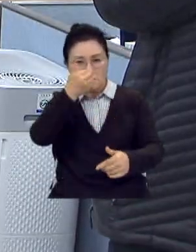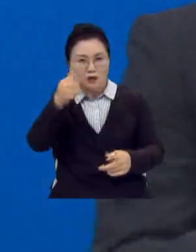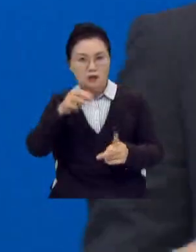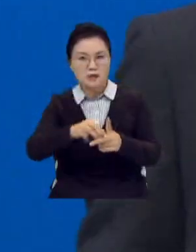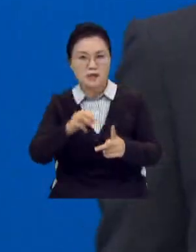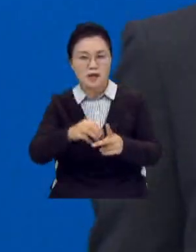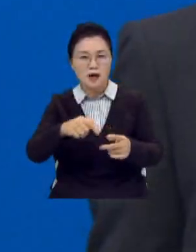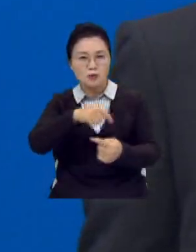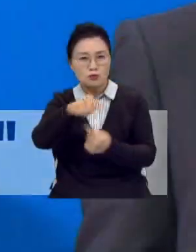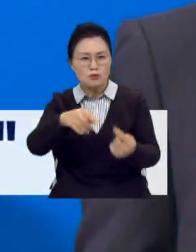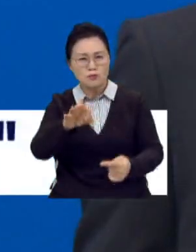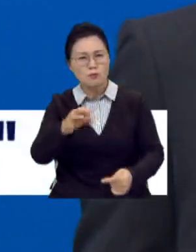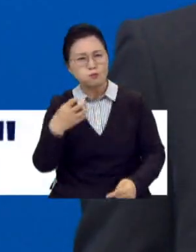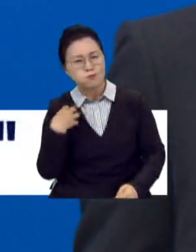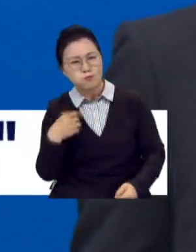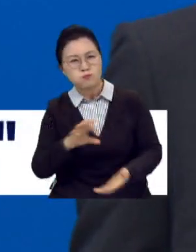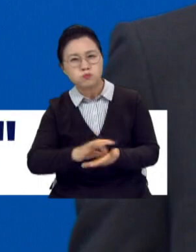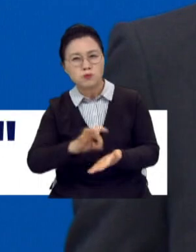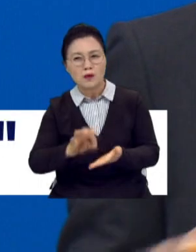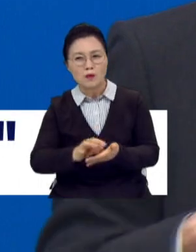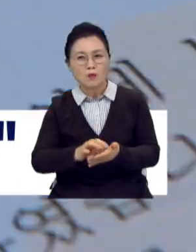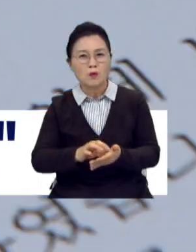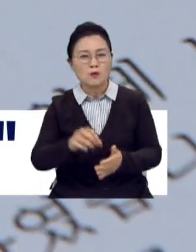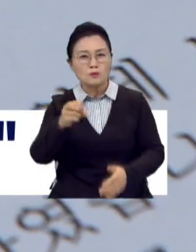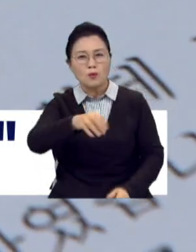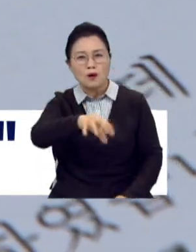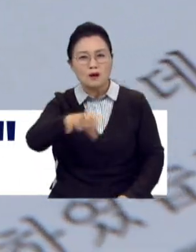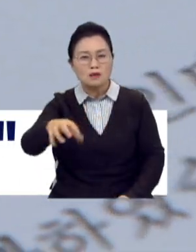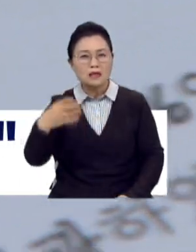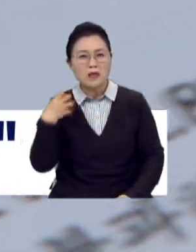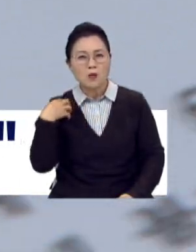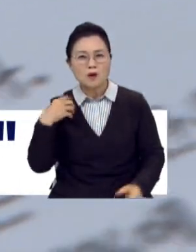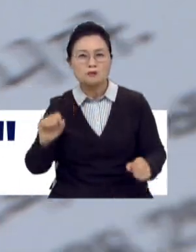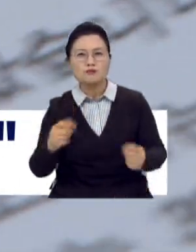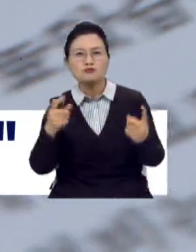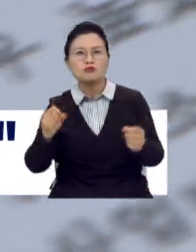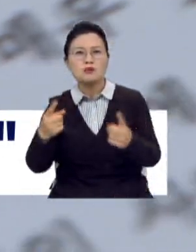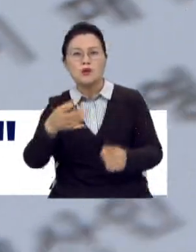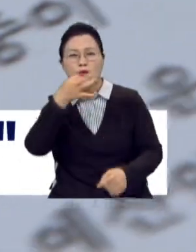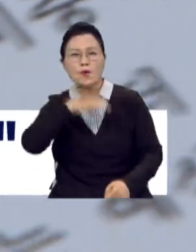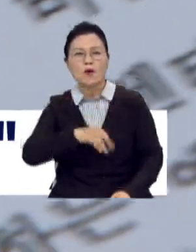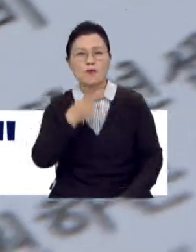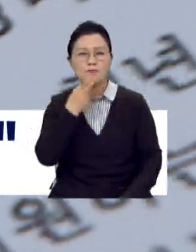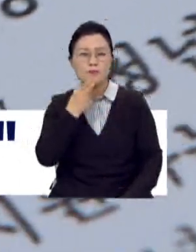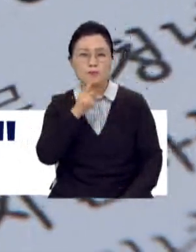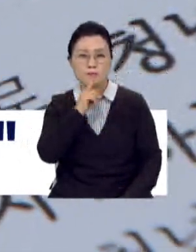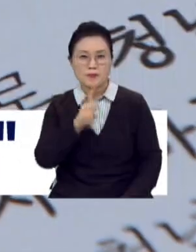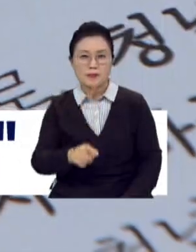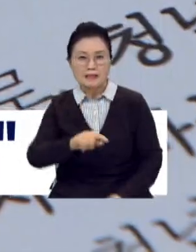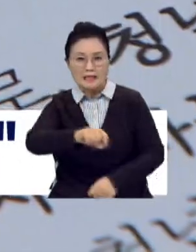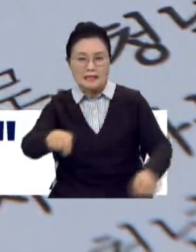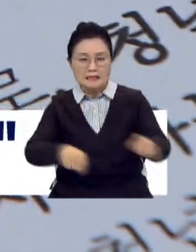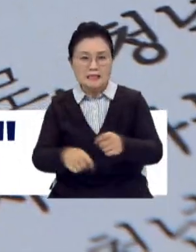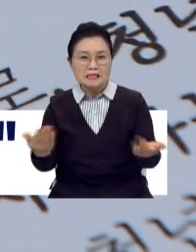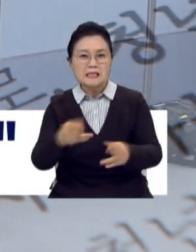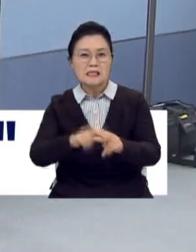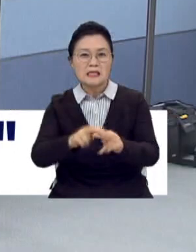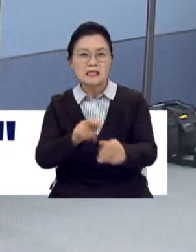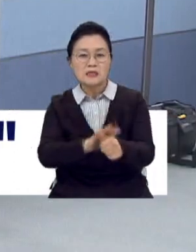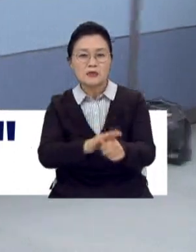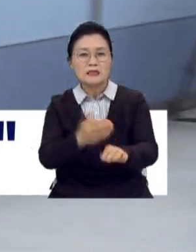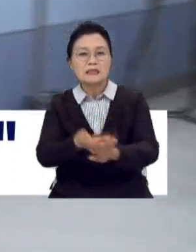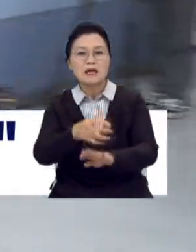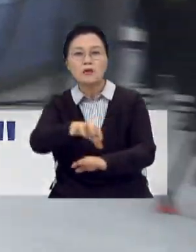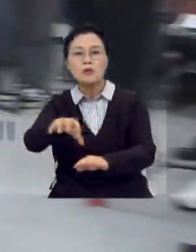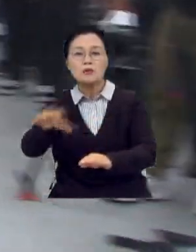청년센터의 운영비 비중이 높고 각 시군 청년센터와 역할이 중복돼 비효율적이라고 반박합니다 대신 일자리 지원 등